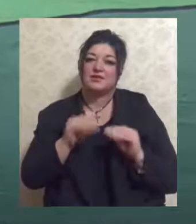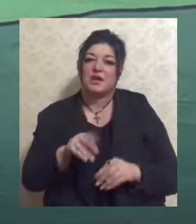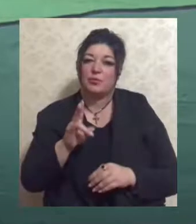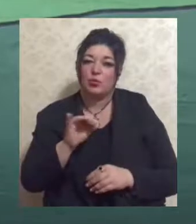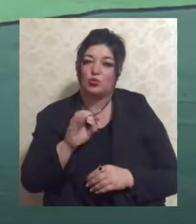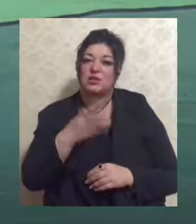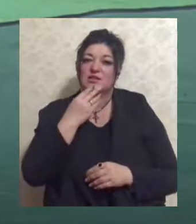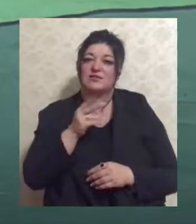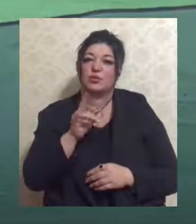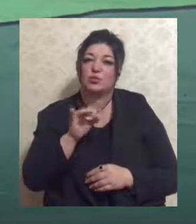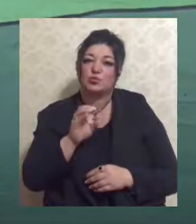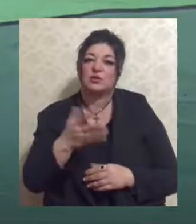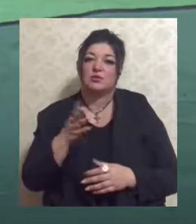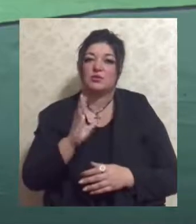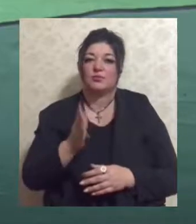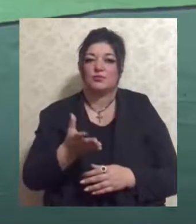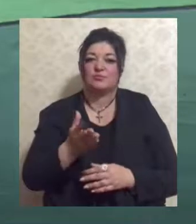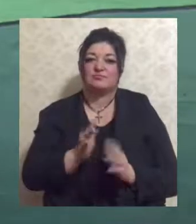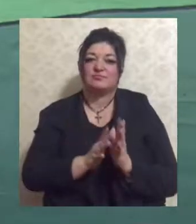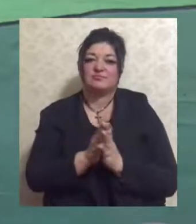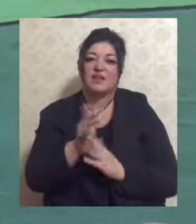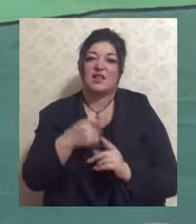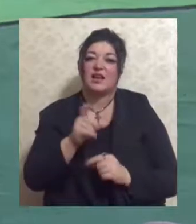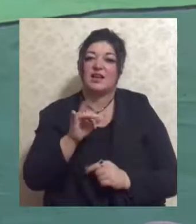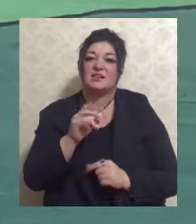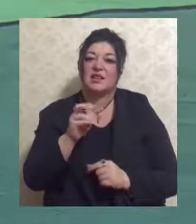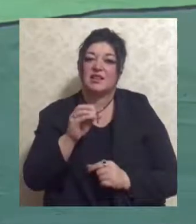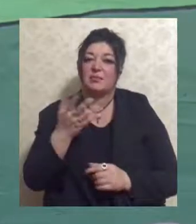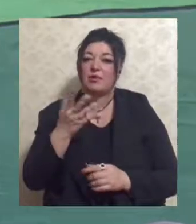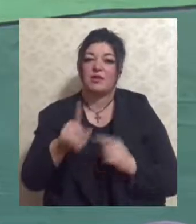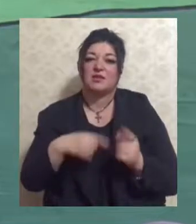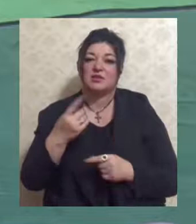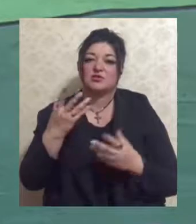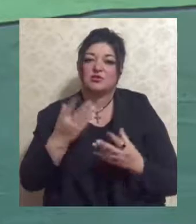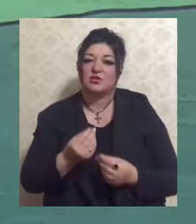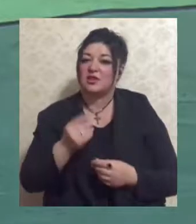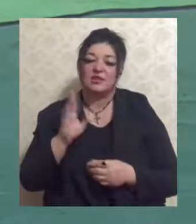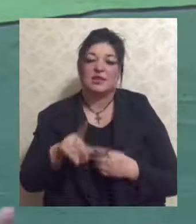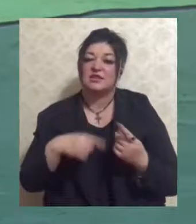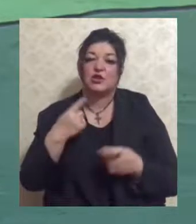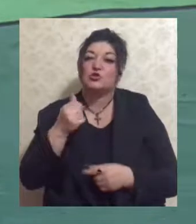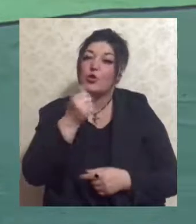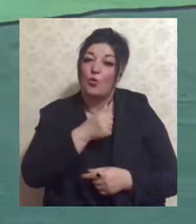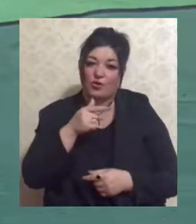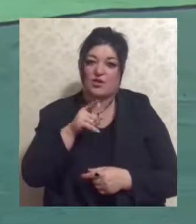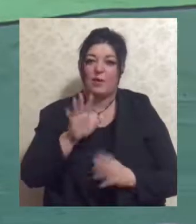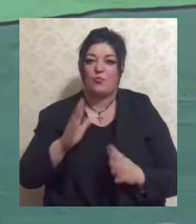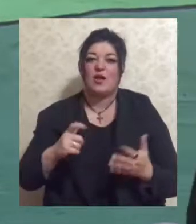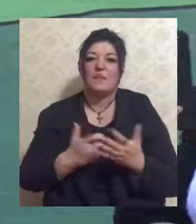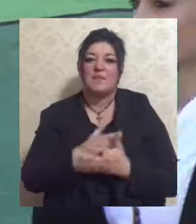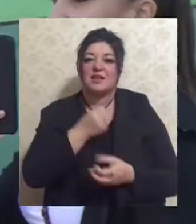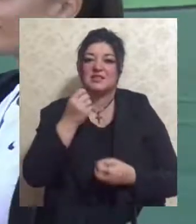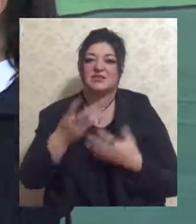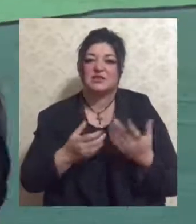куст, який буде їх радувати. Це хризантема, яка на наступний день, на наступний рік вона буде знову цвісти. Тобто